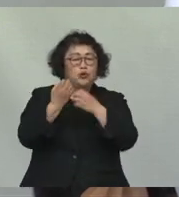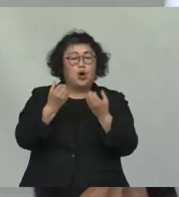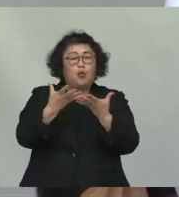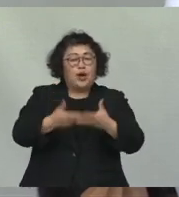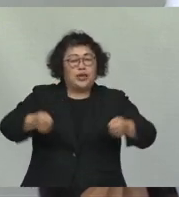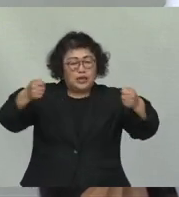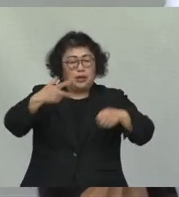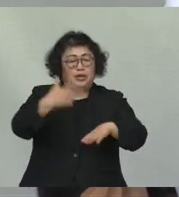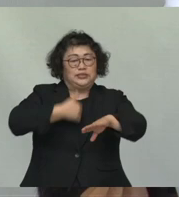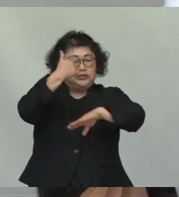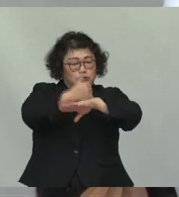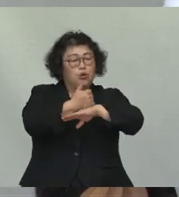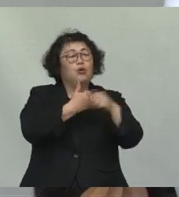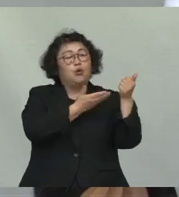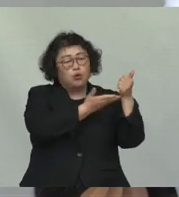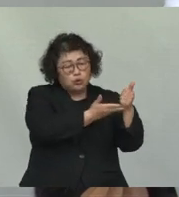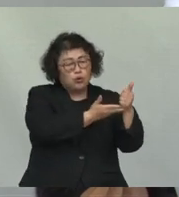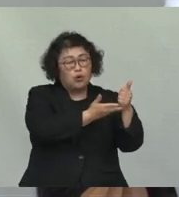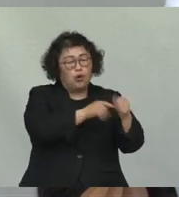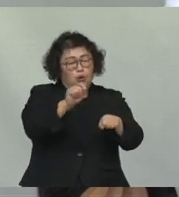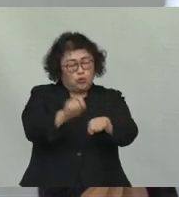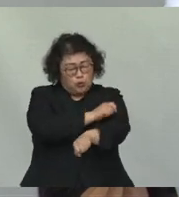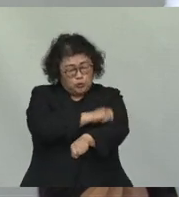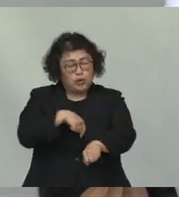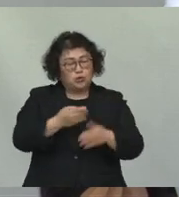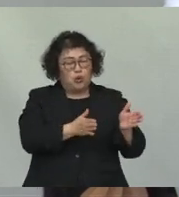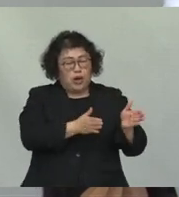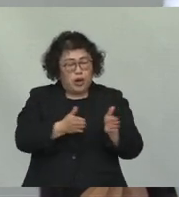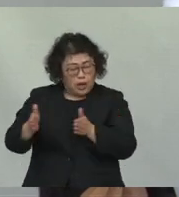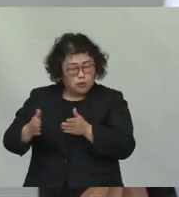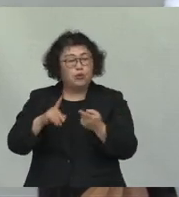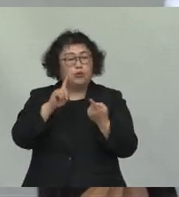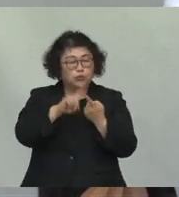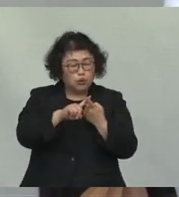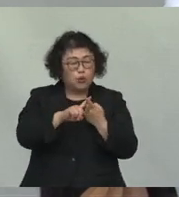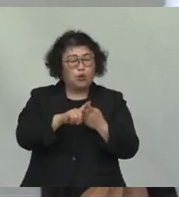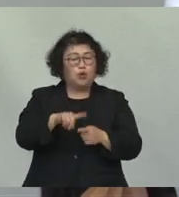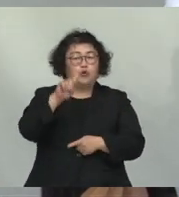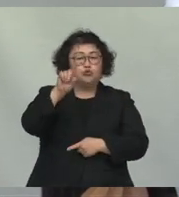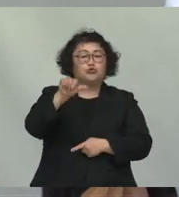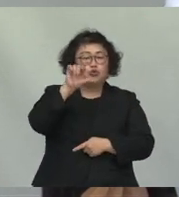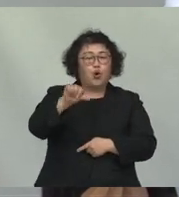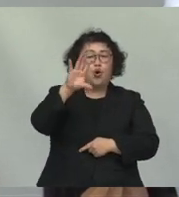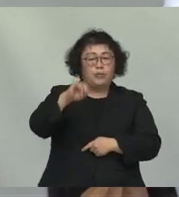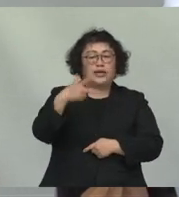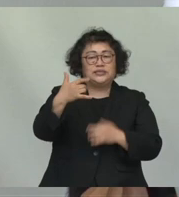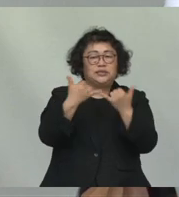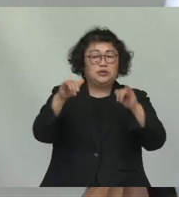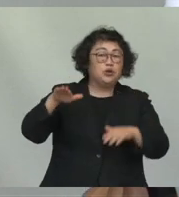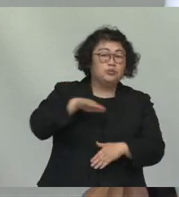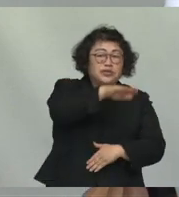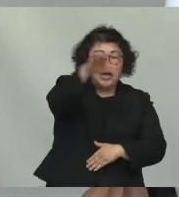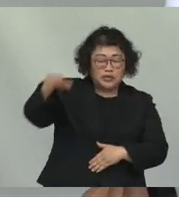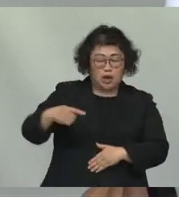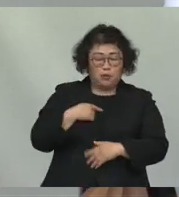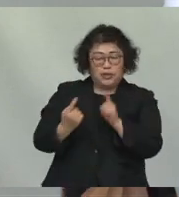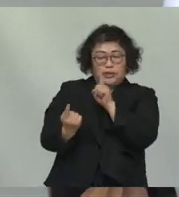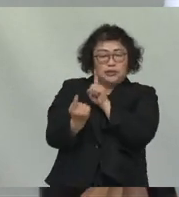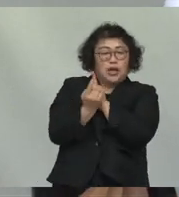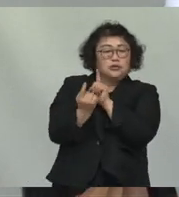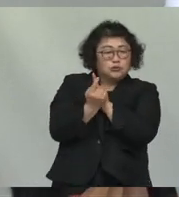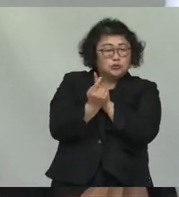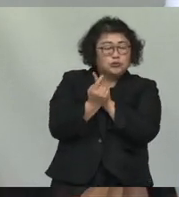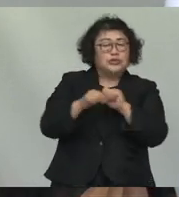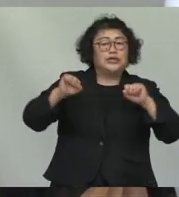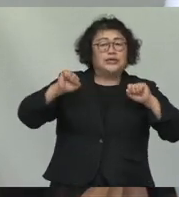辺市長さんの格別のご払いと15万市民の私に対する